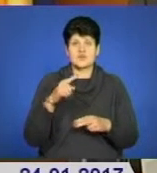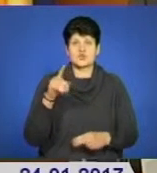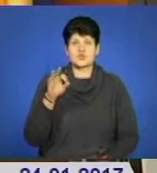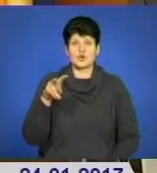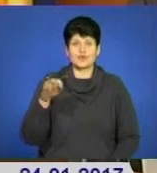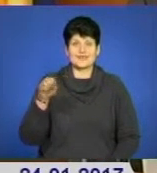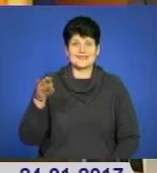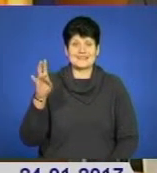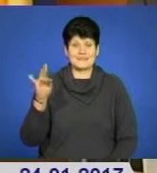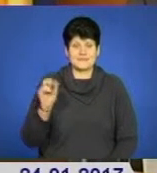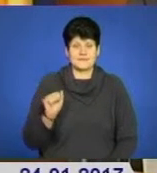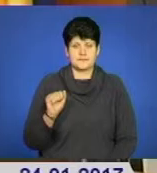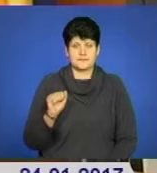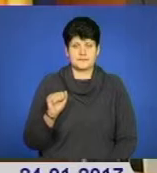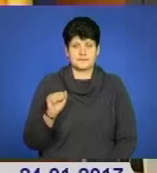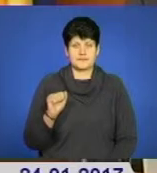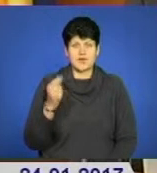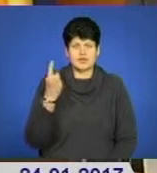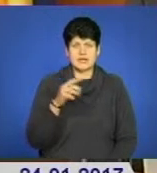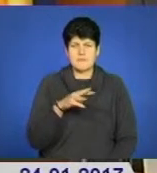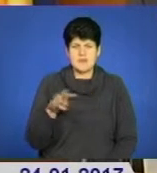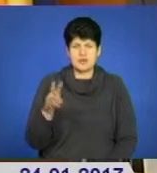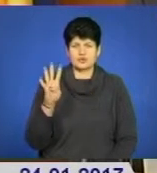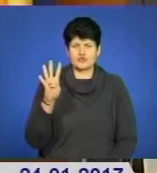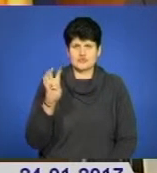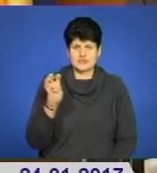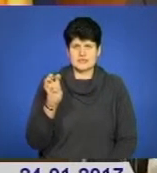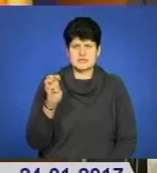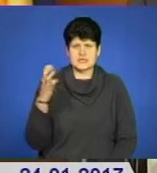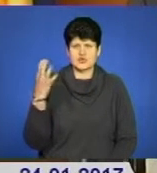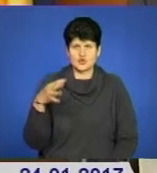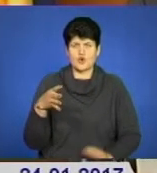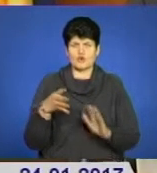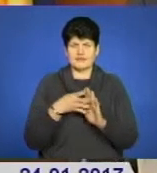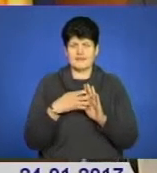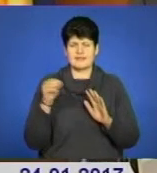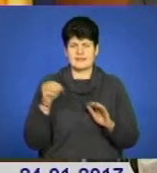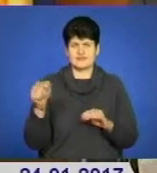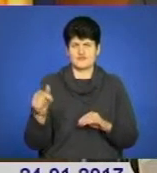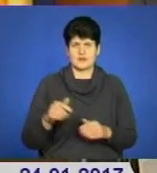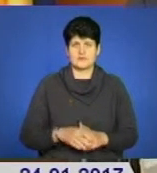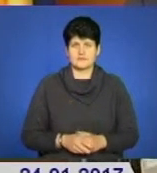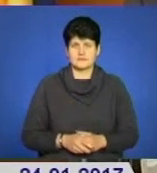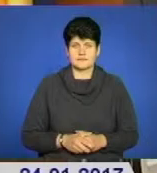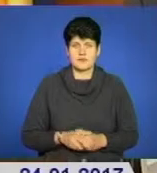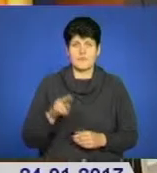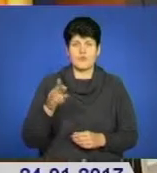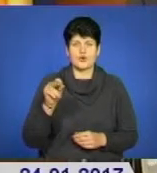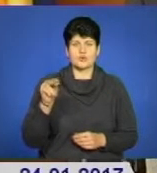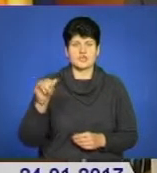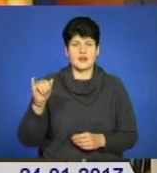ТГ – 1 мільйон 449 тисяч гривень. Почаївська